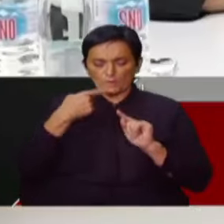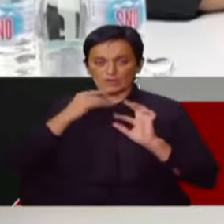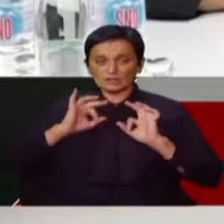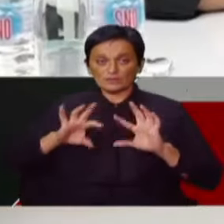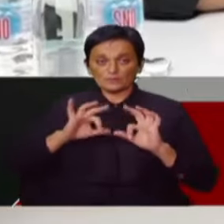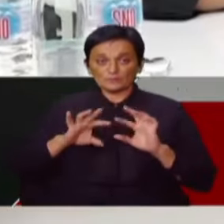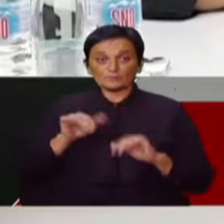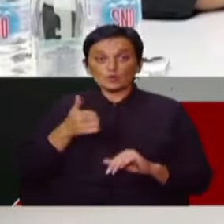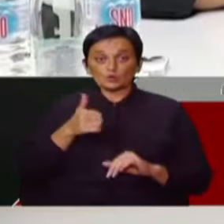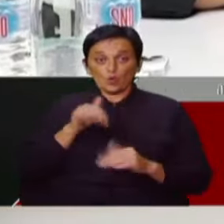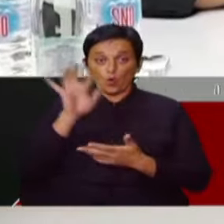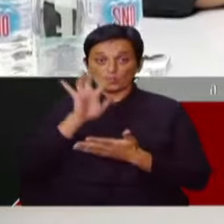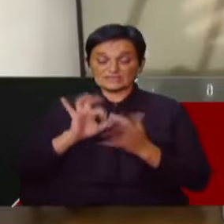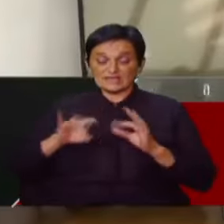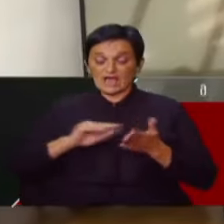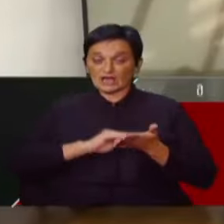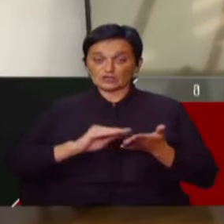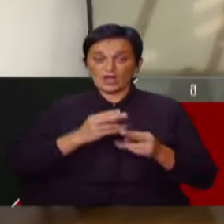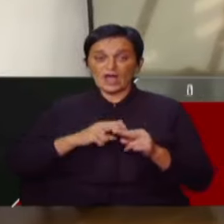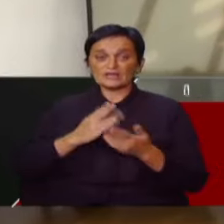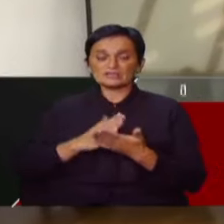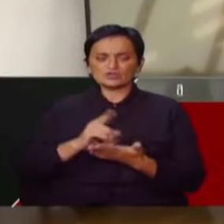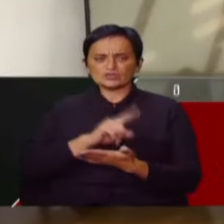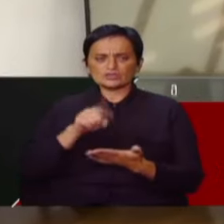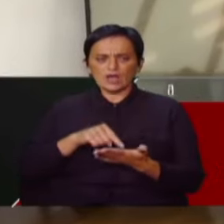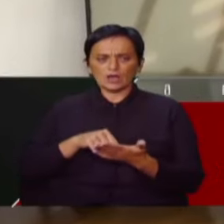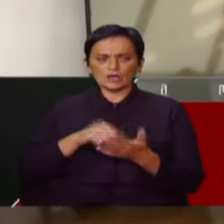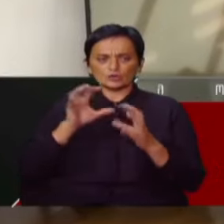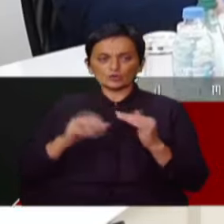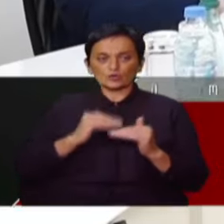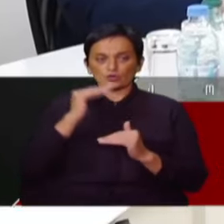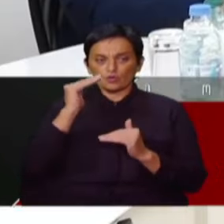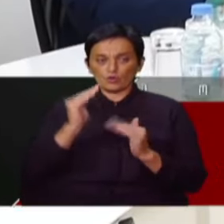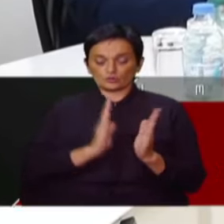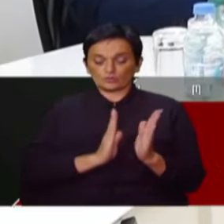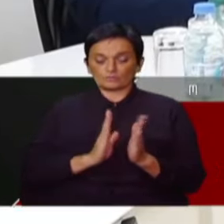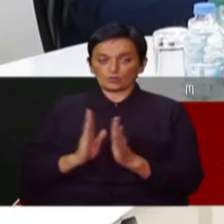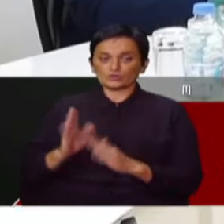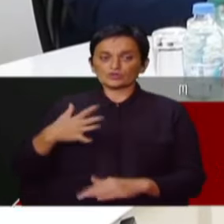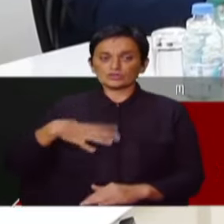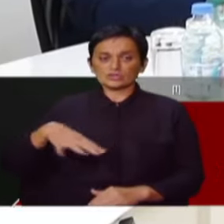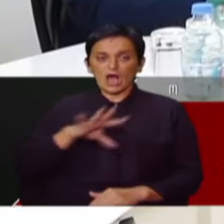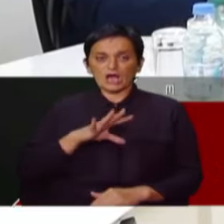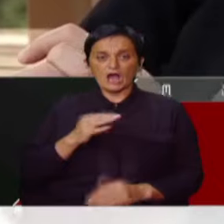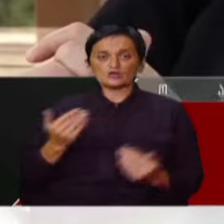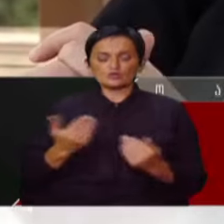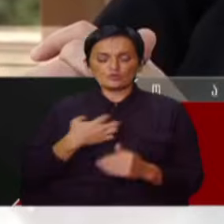აანონსებს, რადგან, როგორც განცხადებაში წერია, ეს არის საკითხი, რომლის კონსტიტუციით მოწესრიგება ასაც საქართველოს